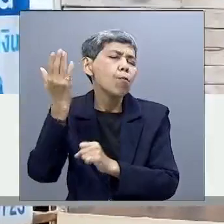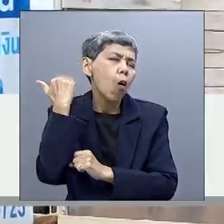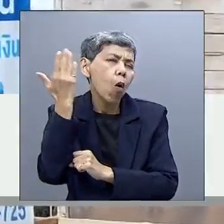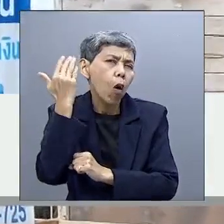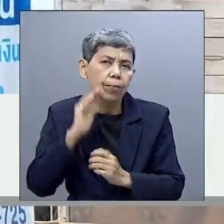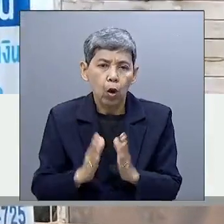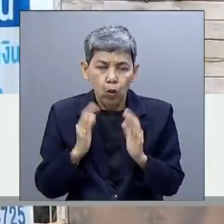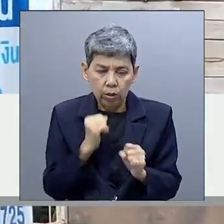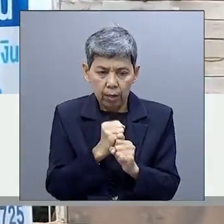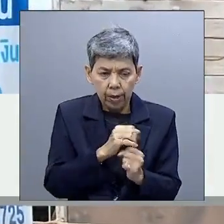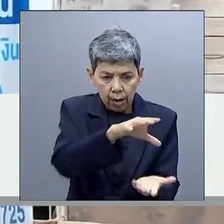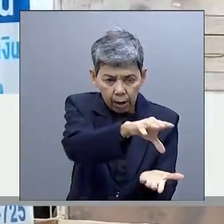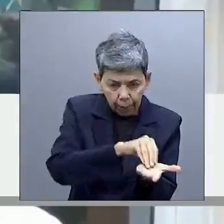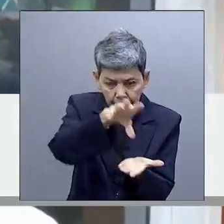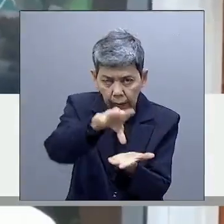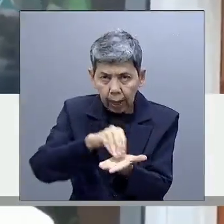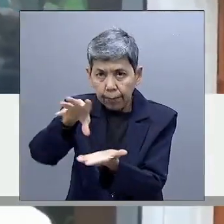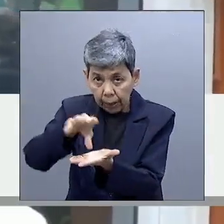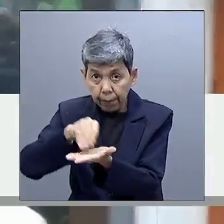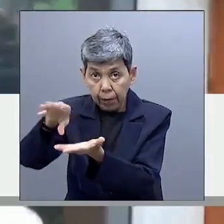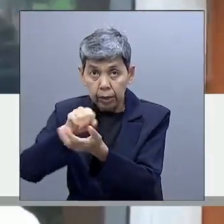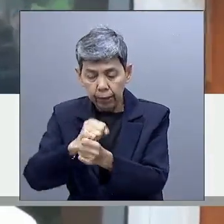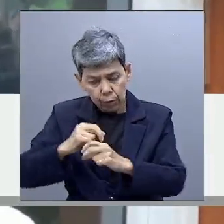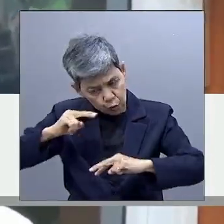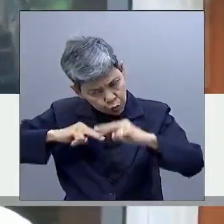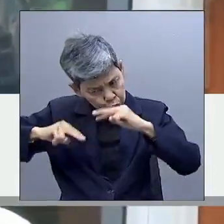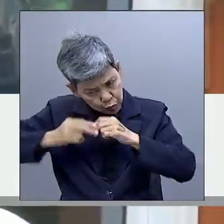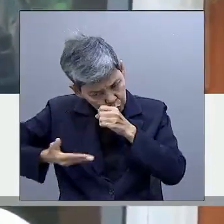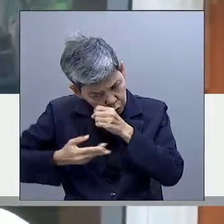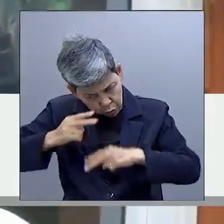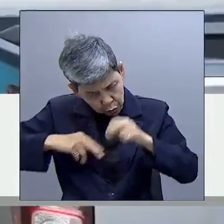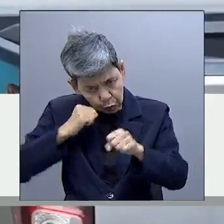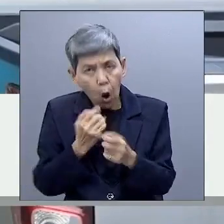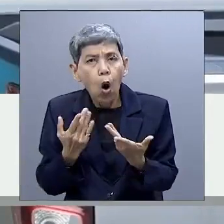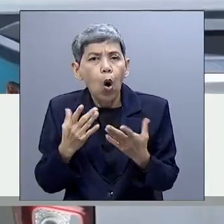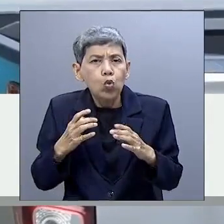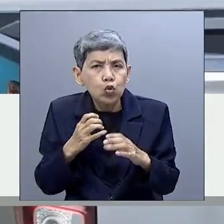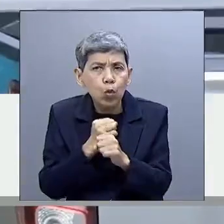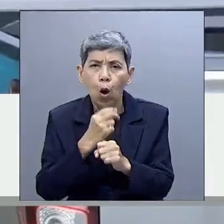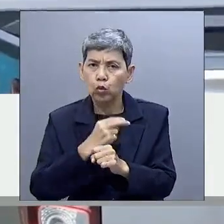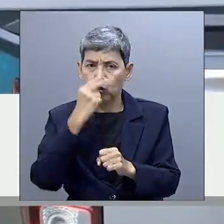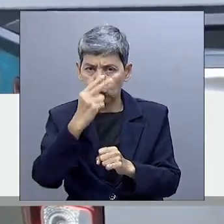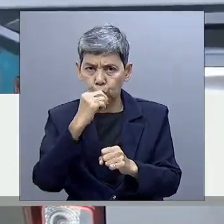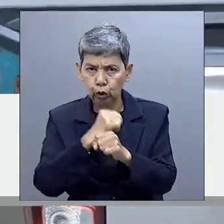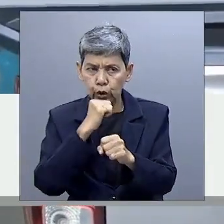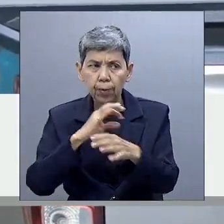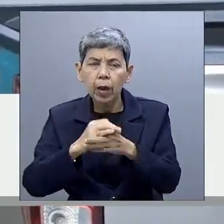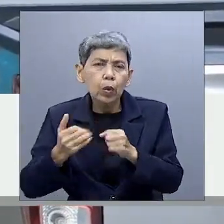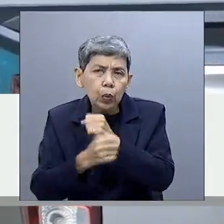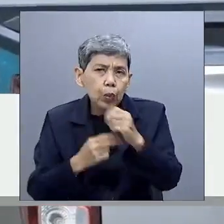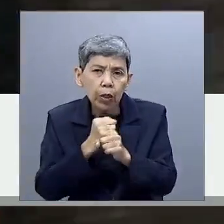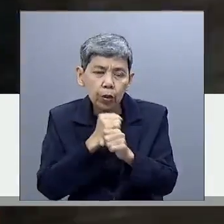จ้าหน้าที่เก็บตัวอย่างของยาสมุนไพรบางส่วนไปตรวจสอบแล้วตอนนี้อยู่ระหว่างรอผลพิสูจน์ว่าจะเกี่ยวข้องกับสารไซยาไนด์หรือ